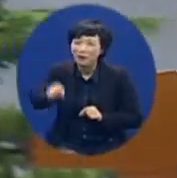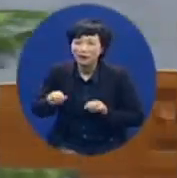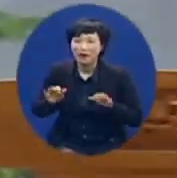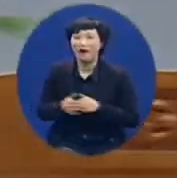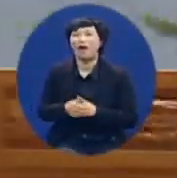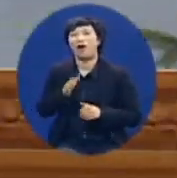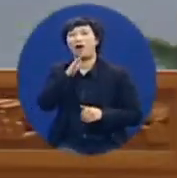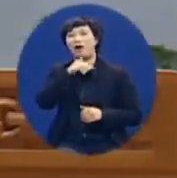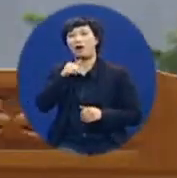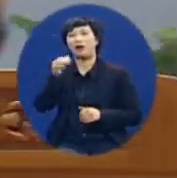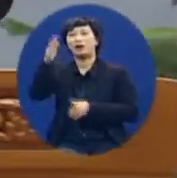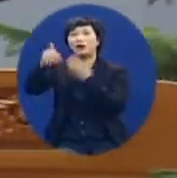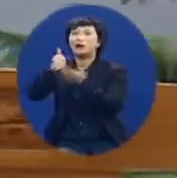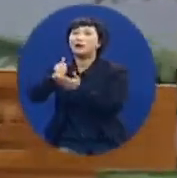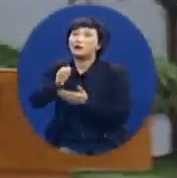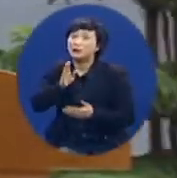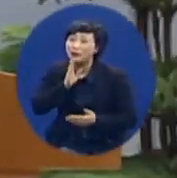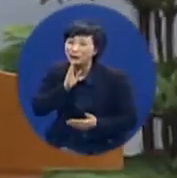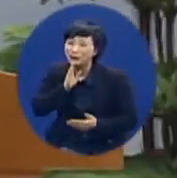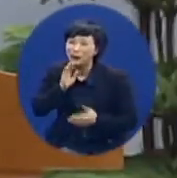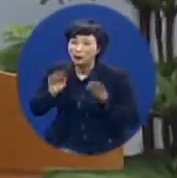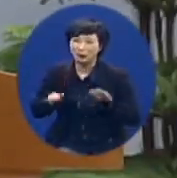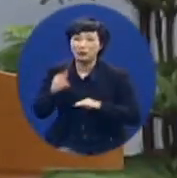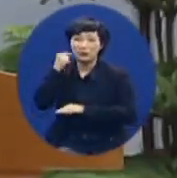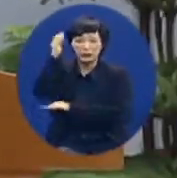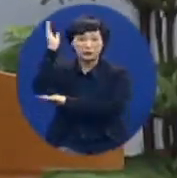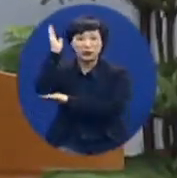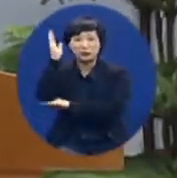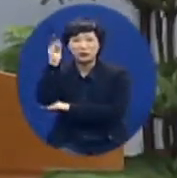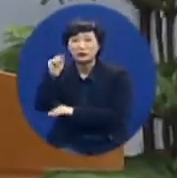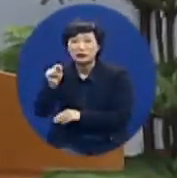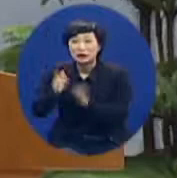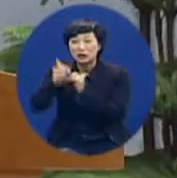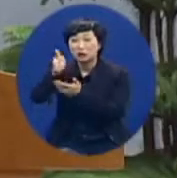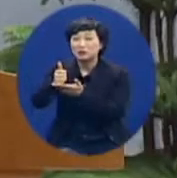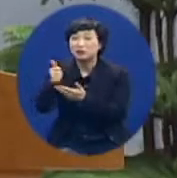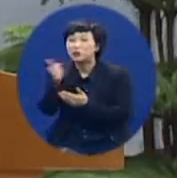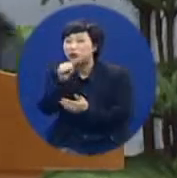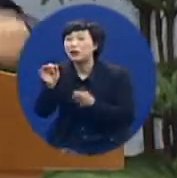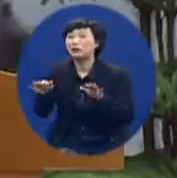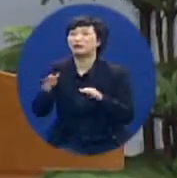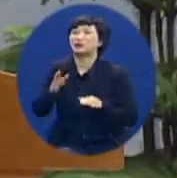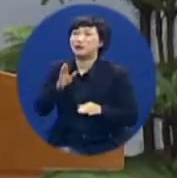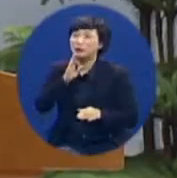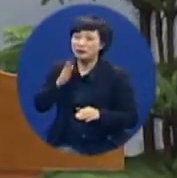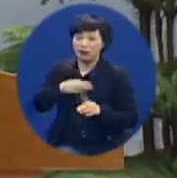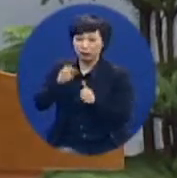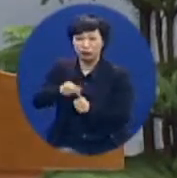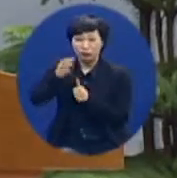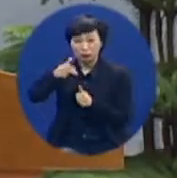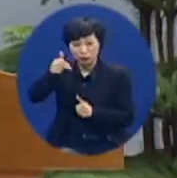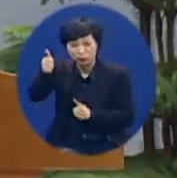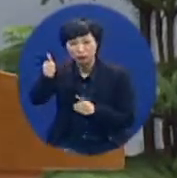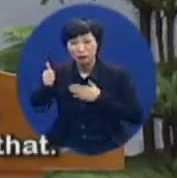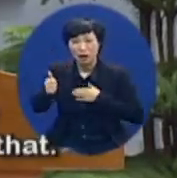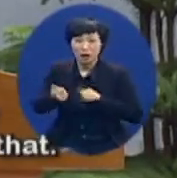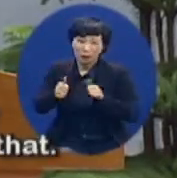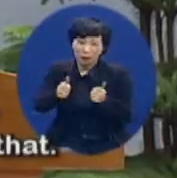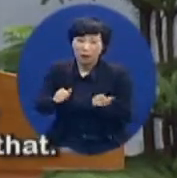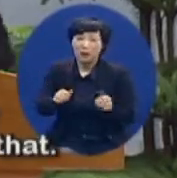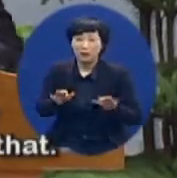하나님이시니 아멘 오늘 저 목사가 말하는 예수가 나의 구세 주시네 아멘 그분이 내 죽을 병을